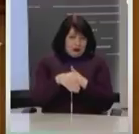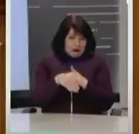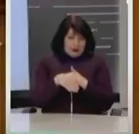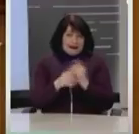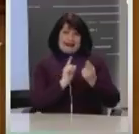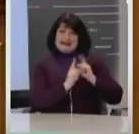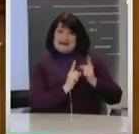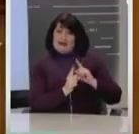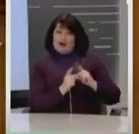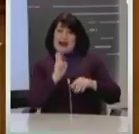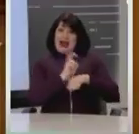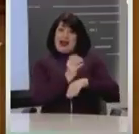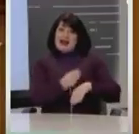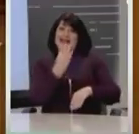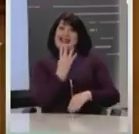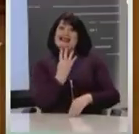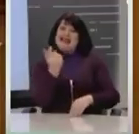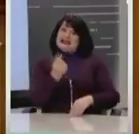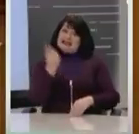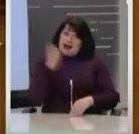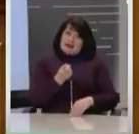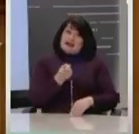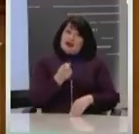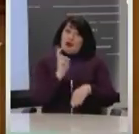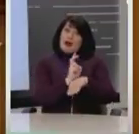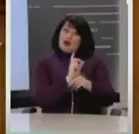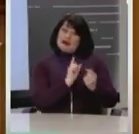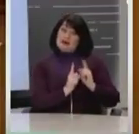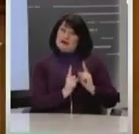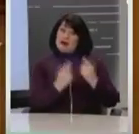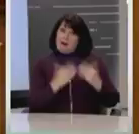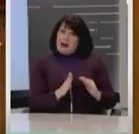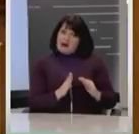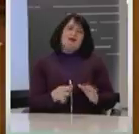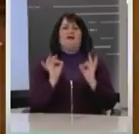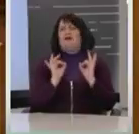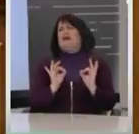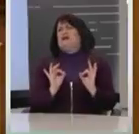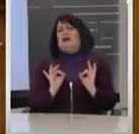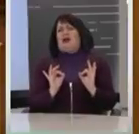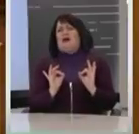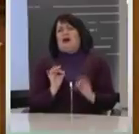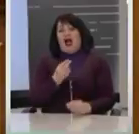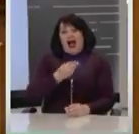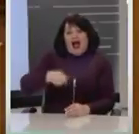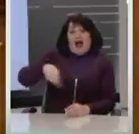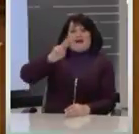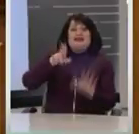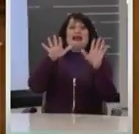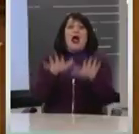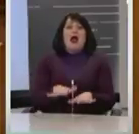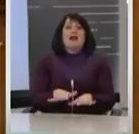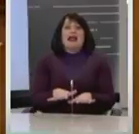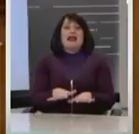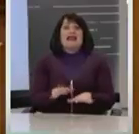είχατε συμφωνίες για πλεονάσματα 4 και 4,5%, και βεβαίως αυξήσατε την ανεργία,